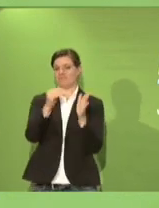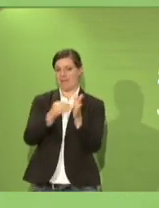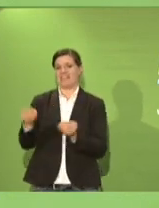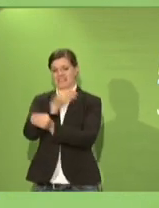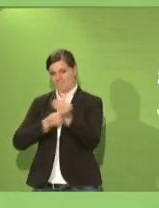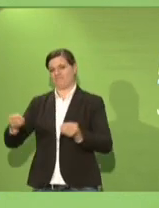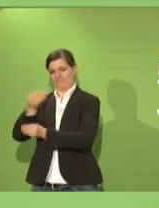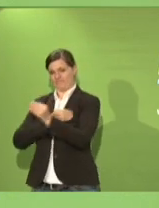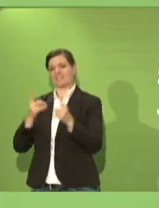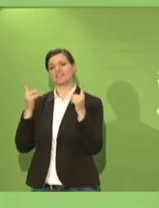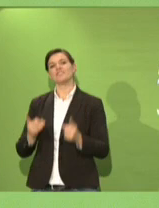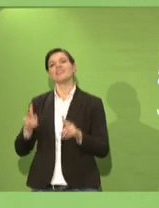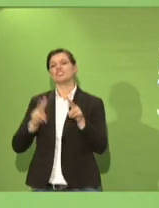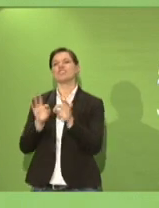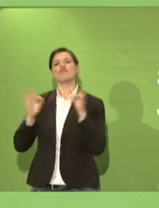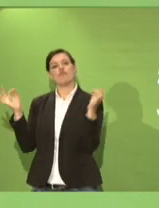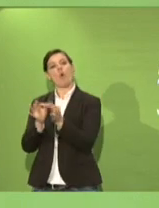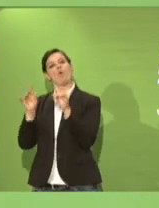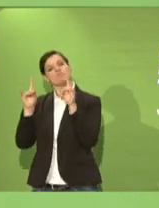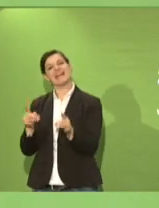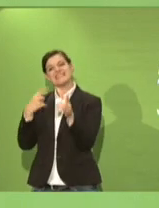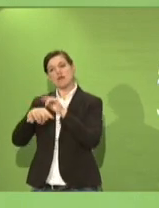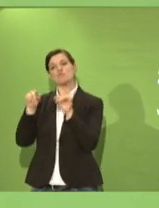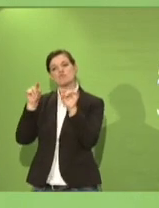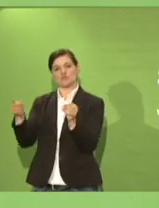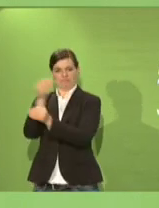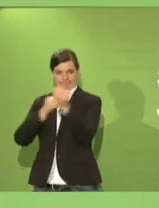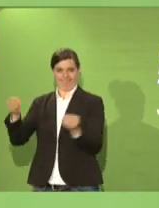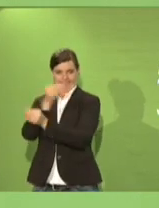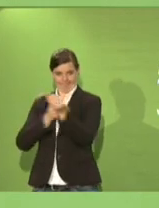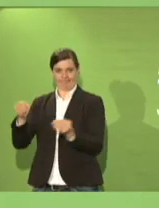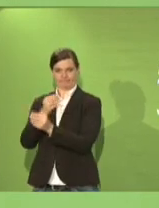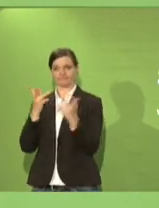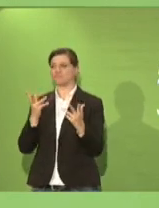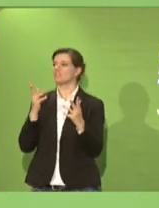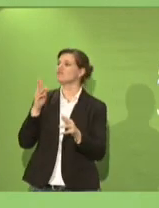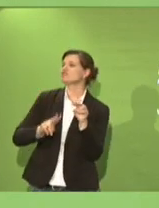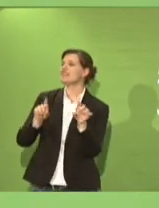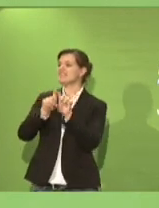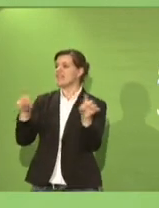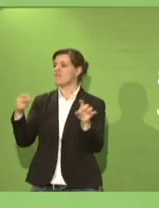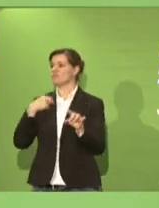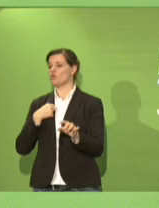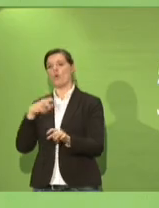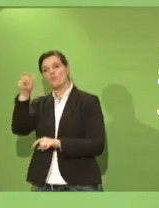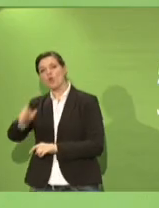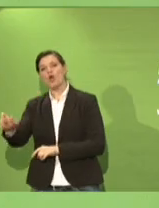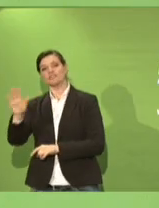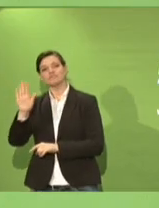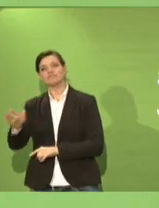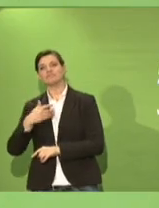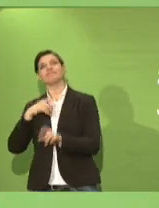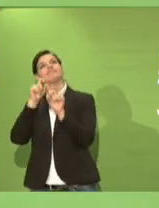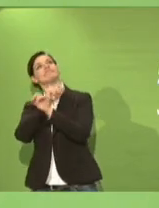einrichten, um hier eine lebhafte Diskussion über Themen zu erzielen, die die Menschen bewegen, die in